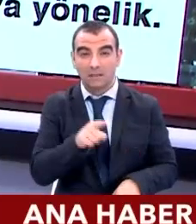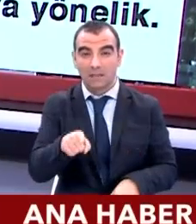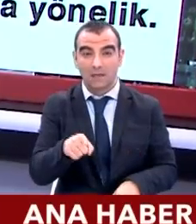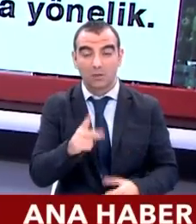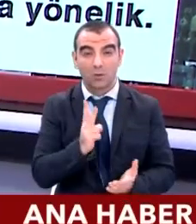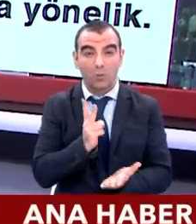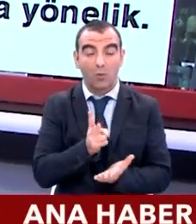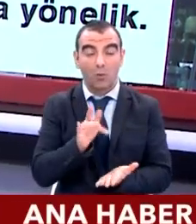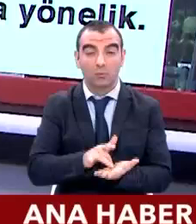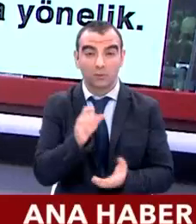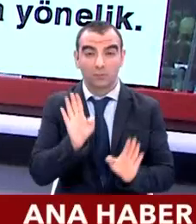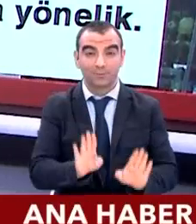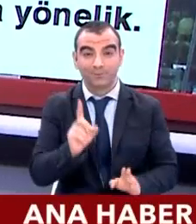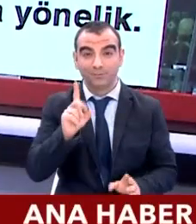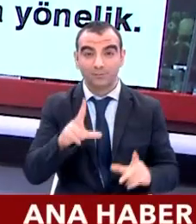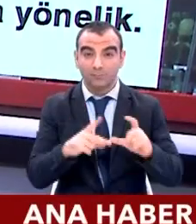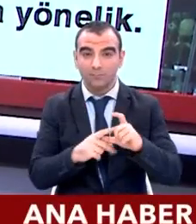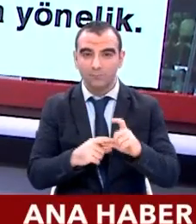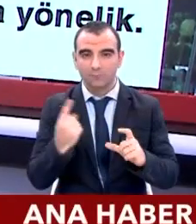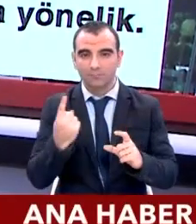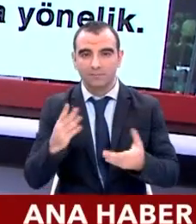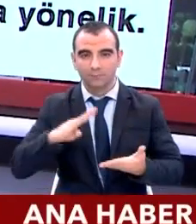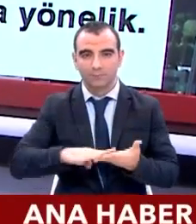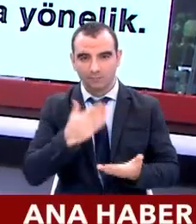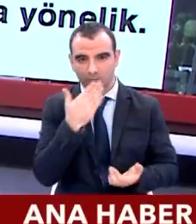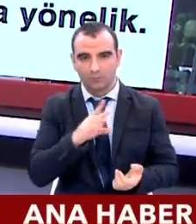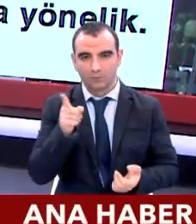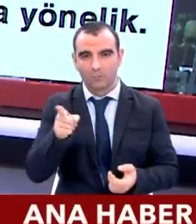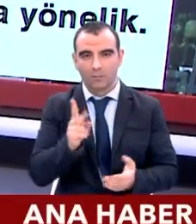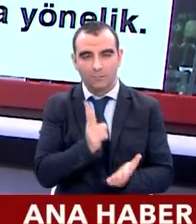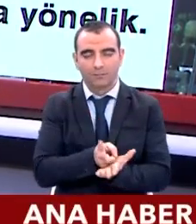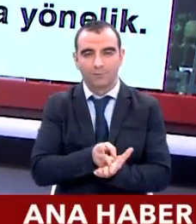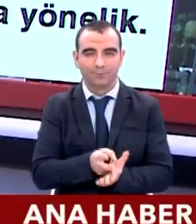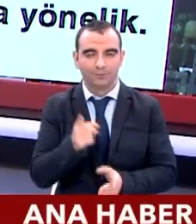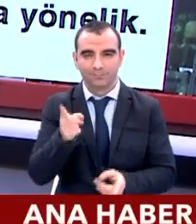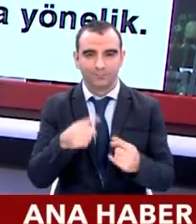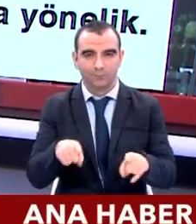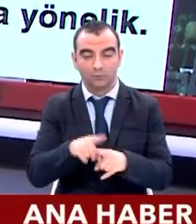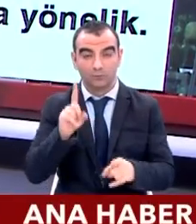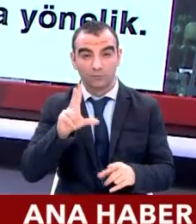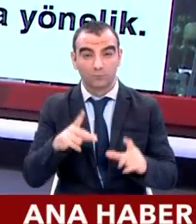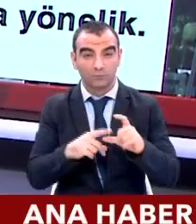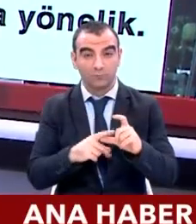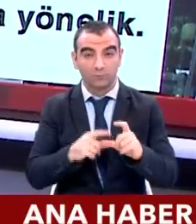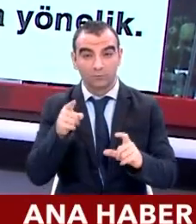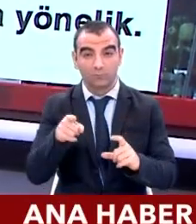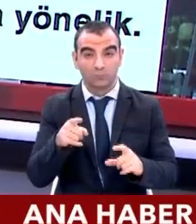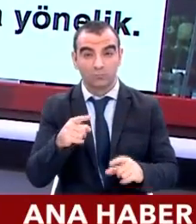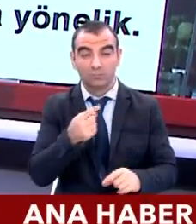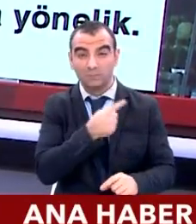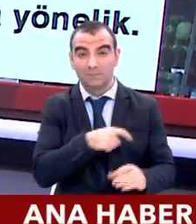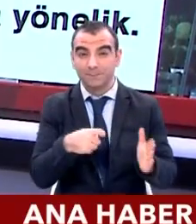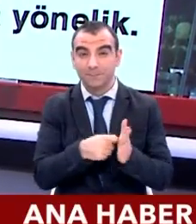sancısı var 10 net 13 Şubat konusunda hala bir mutabakat yok o net ve 13 Şubat'ta belki de olabilir bu